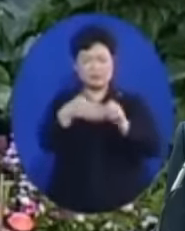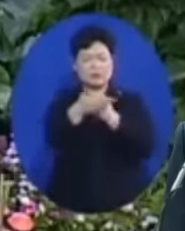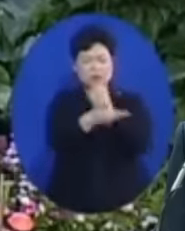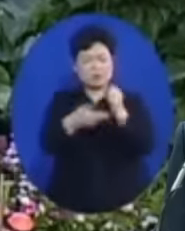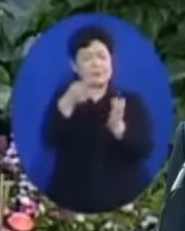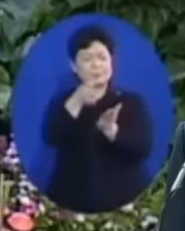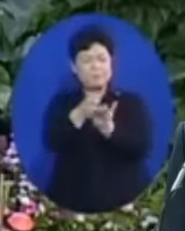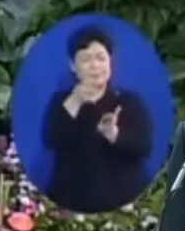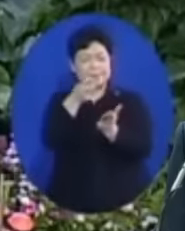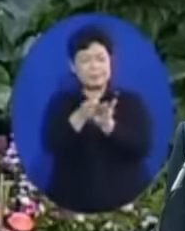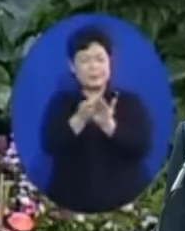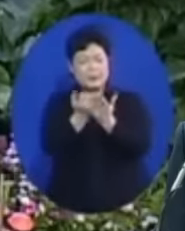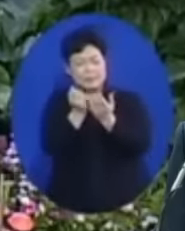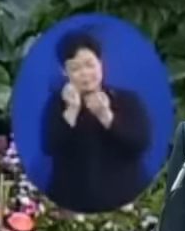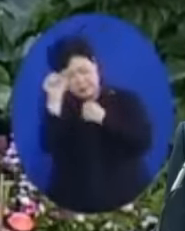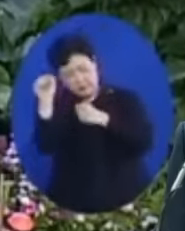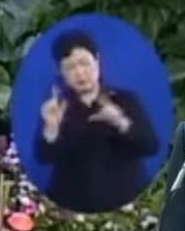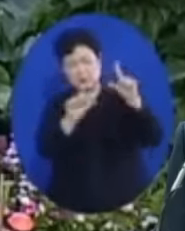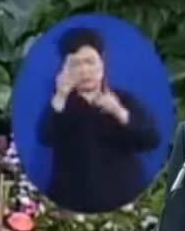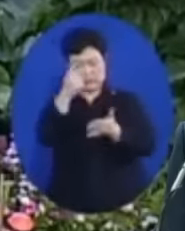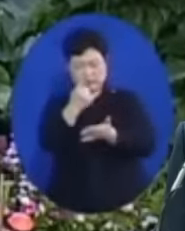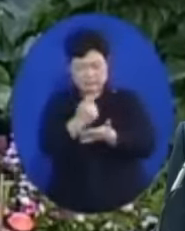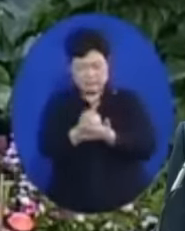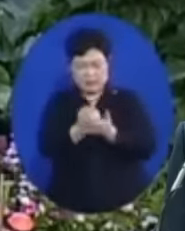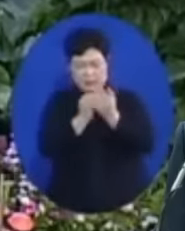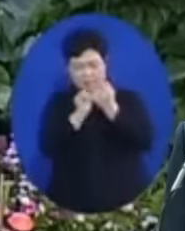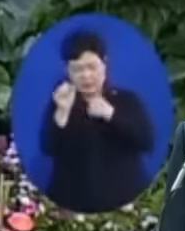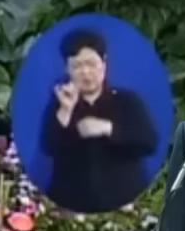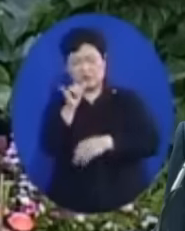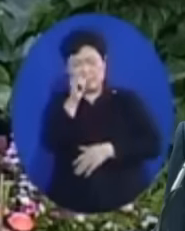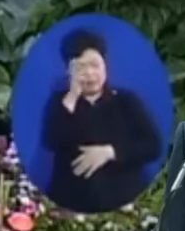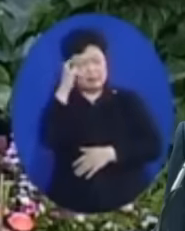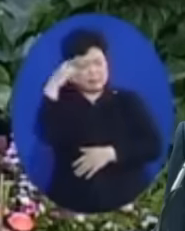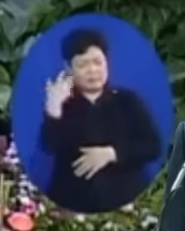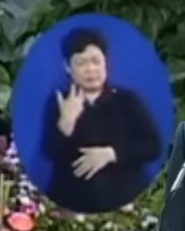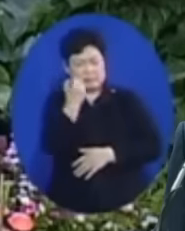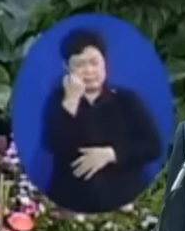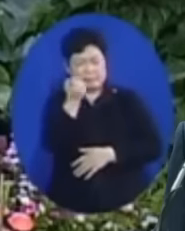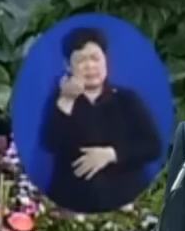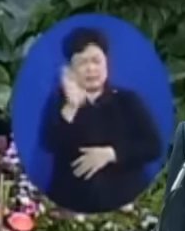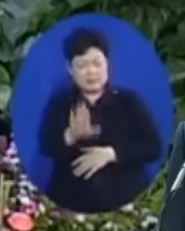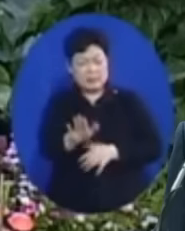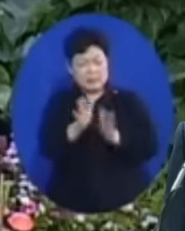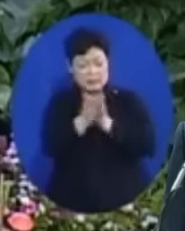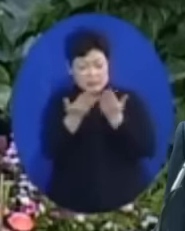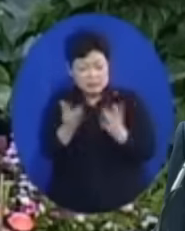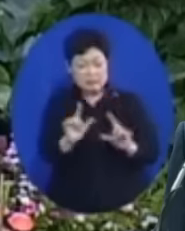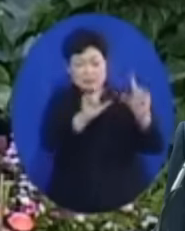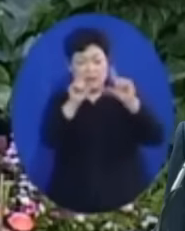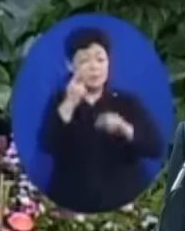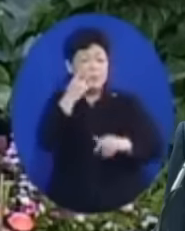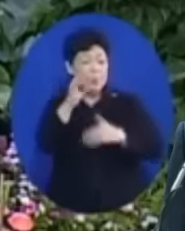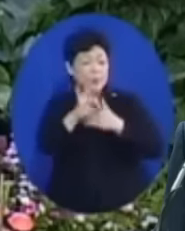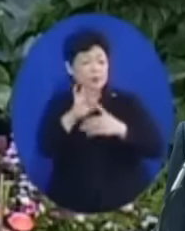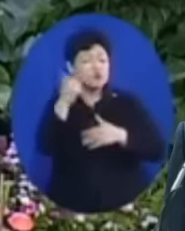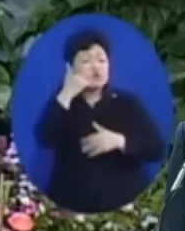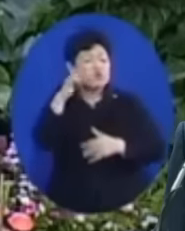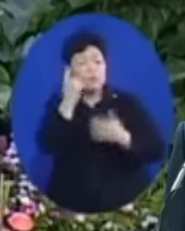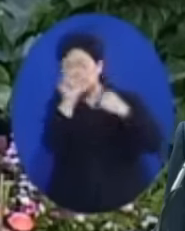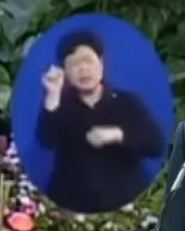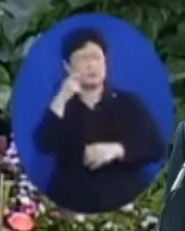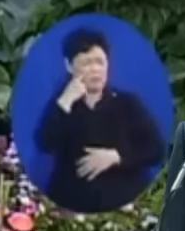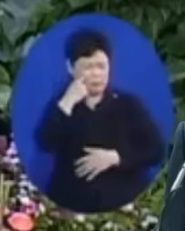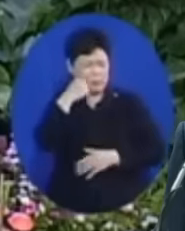거두는 법칙을 피하고 살아왔습니다. 피할 수 있다고 생각했습니다. 그러나 실생활에 부딪혀서 아무도 피할 사람이